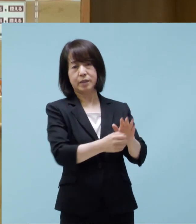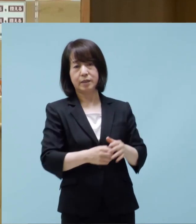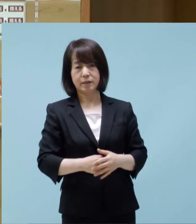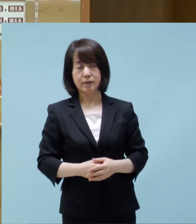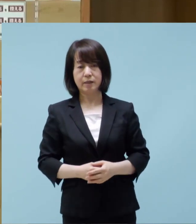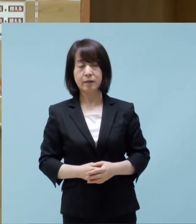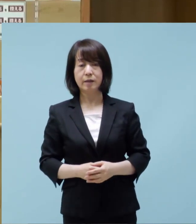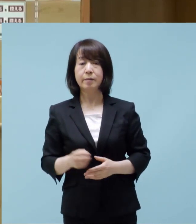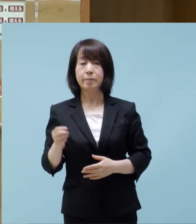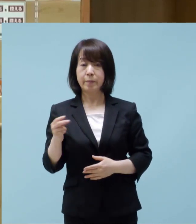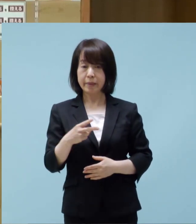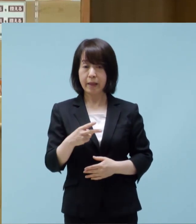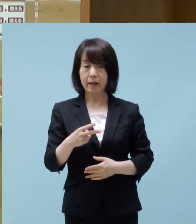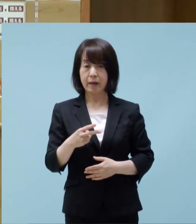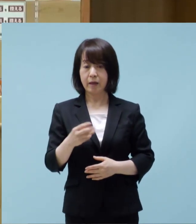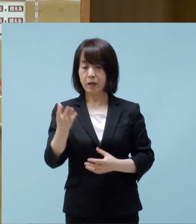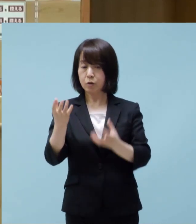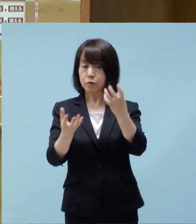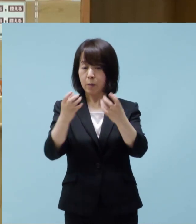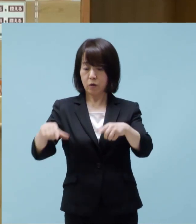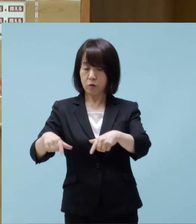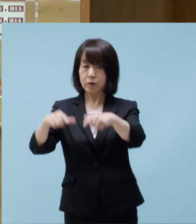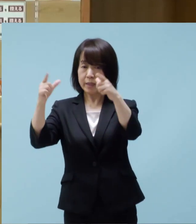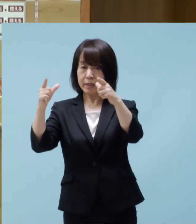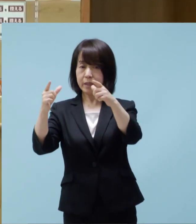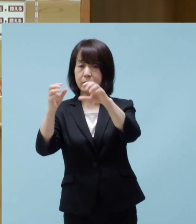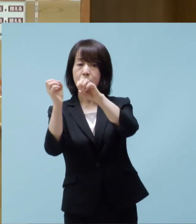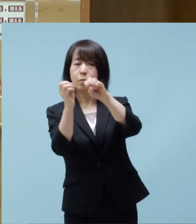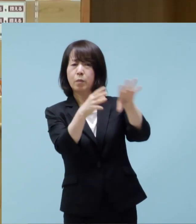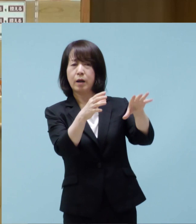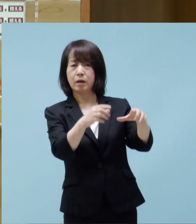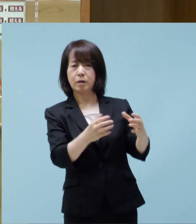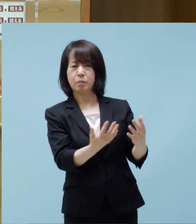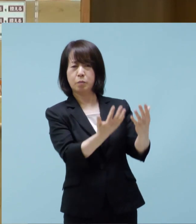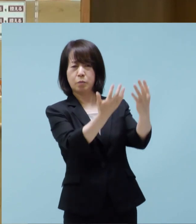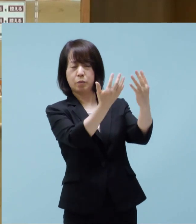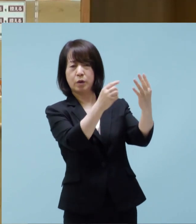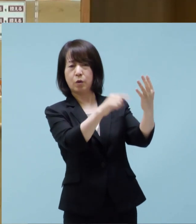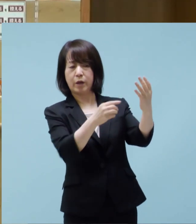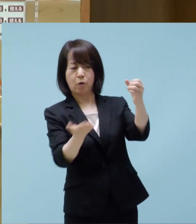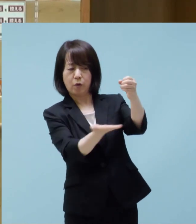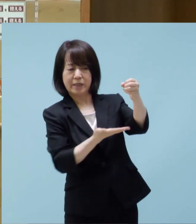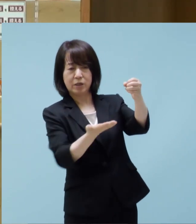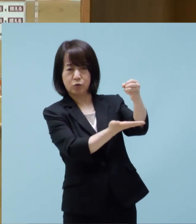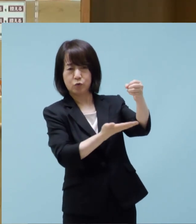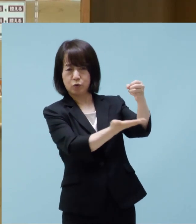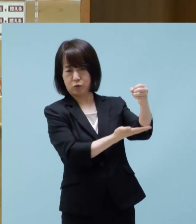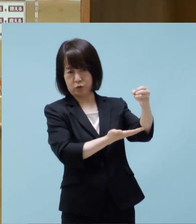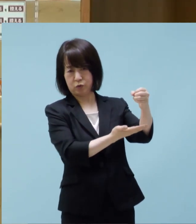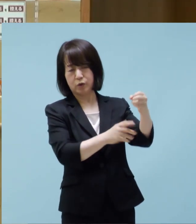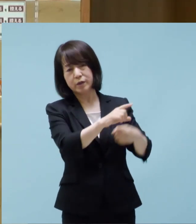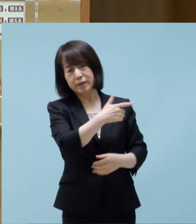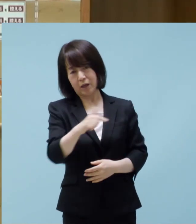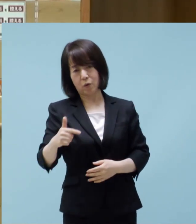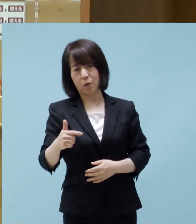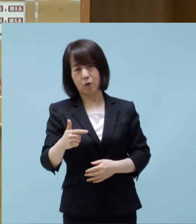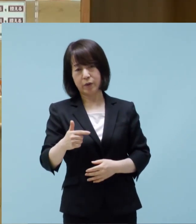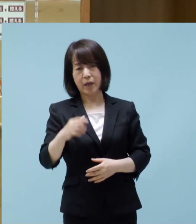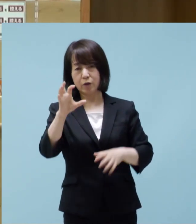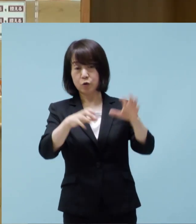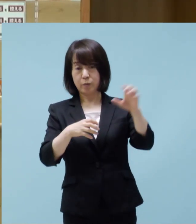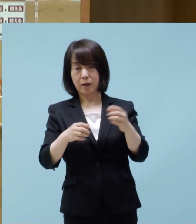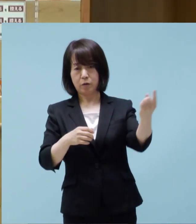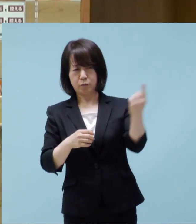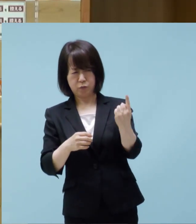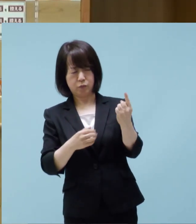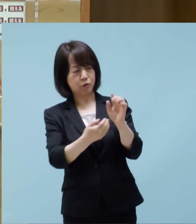放置果樹の伐採、こういったことなどですね、熊の防除のですね、取り組